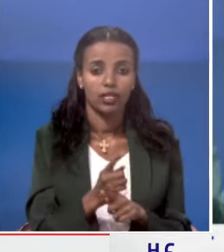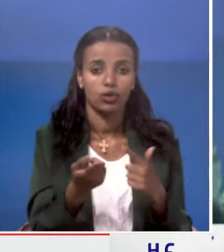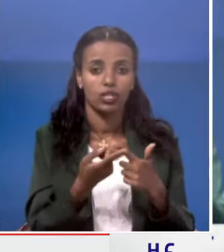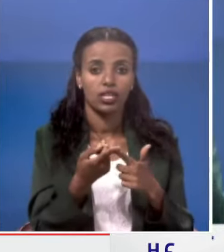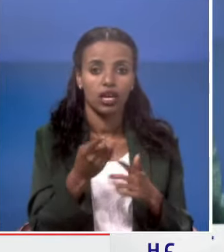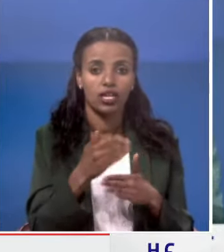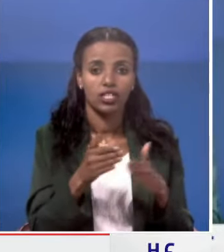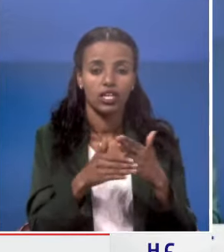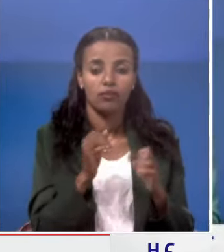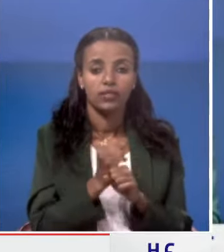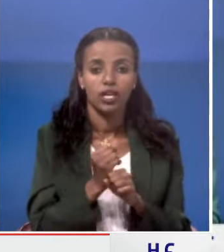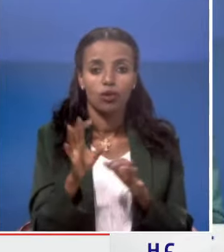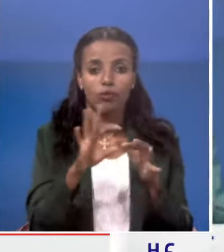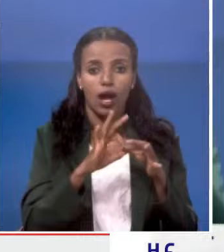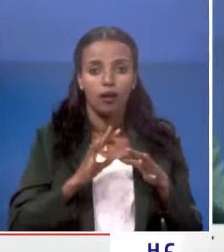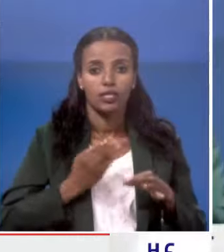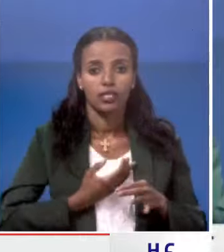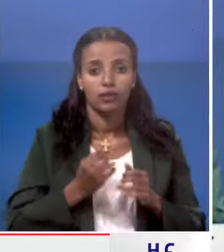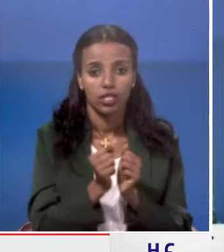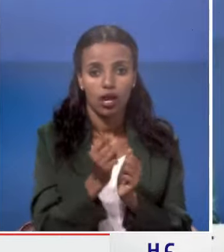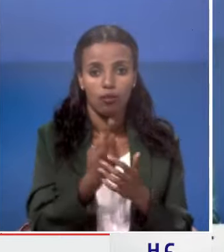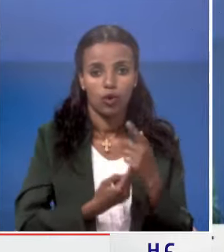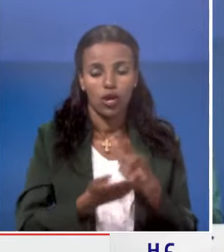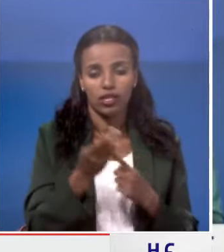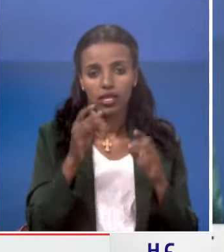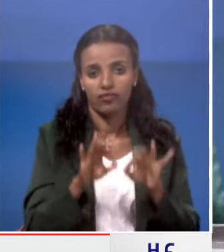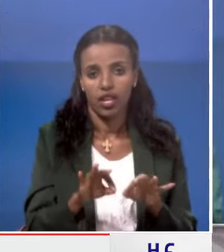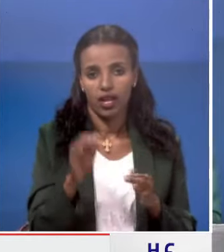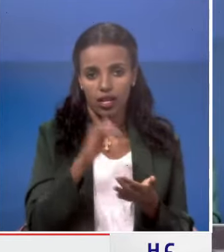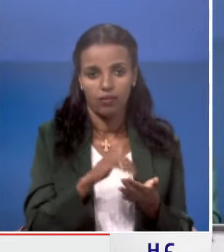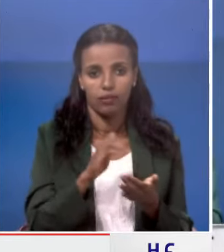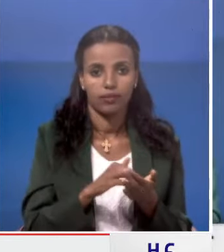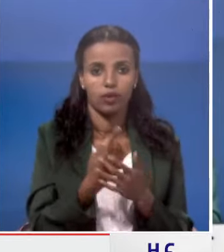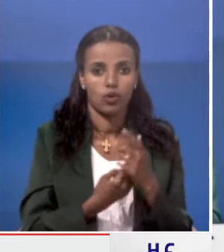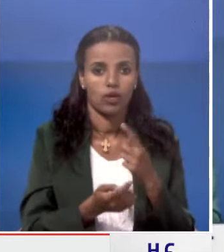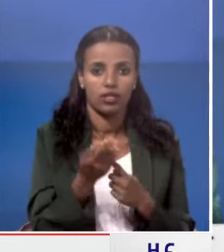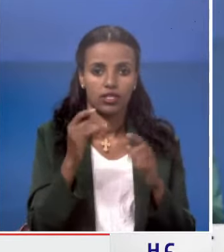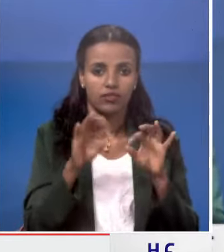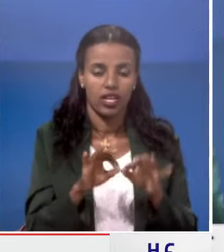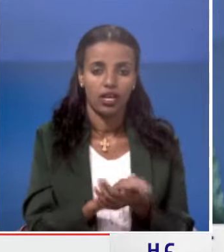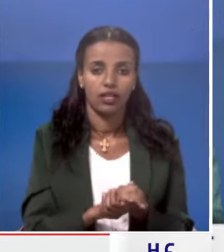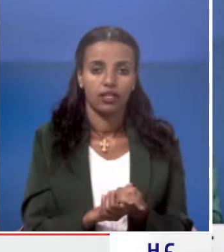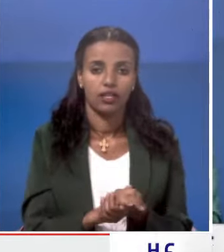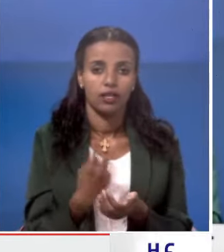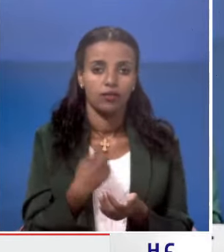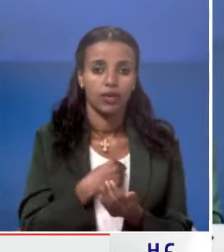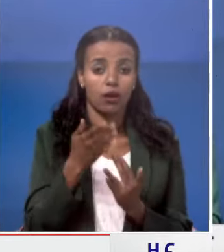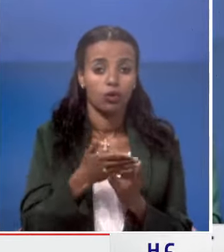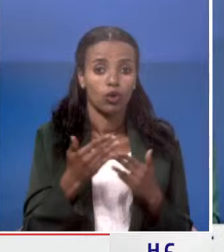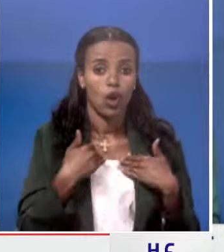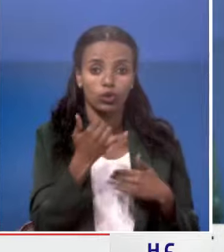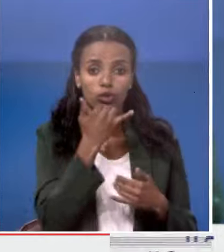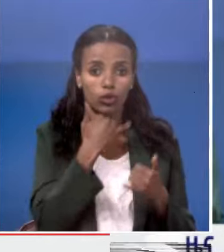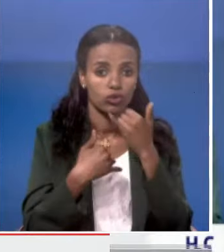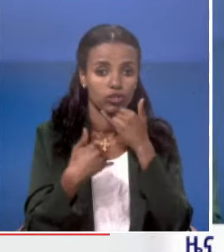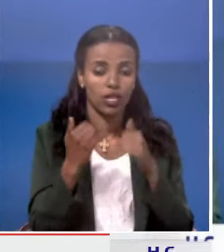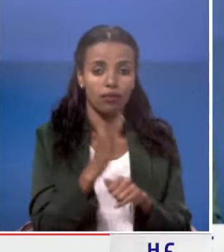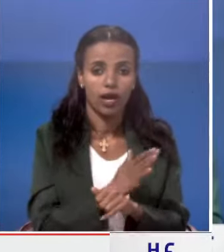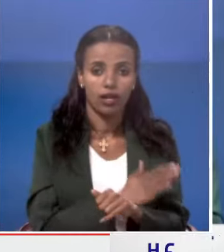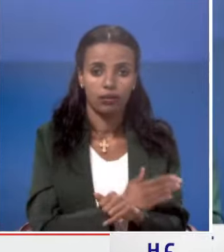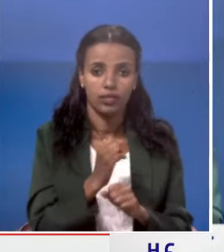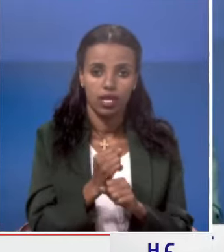የምንሰራው ከማህበረሰባችን ጋር መወያየት ያስፈልገናል። ደግመን መወያየት ያስፈልገናል እና በእኛ በኩል ያሉ ስህተቶችንም ይማረም